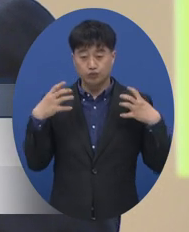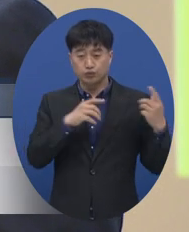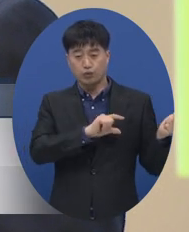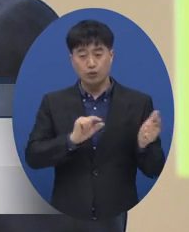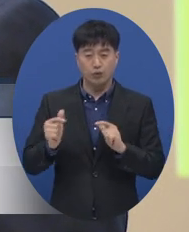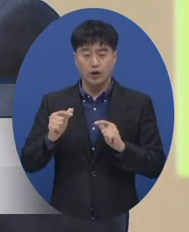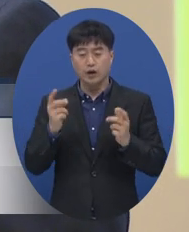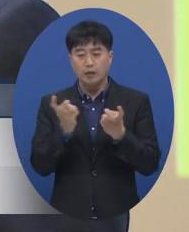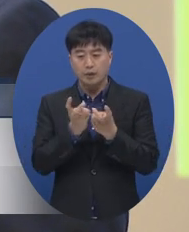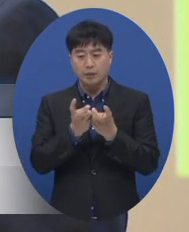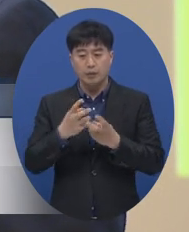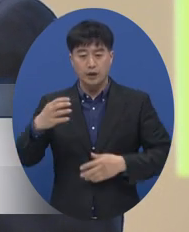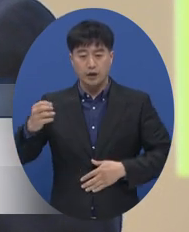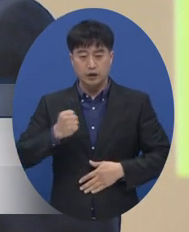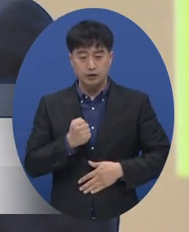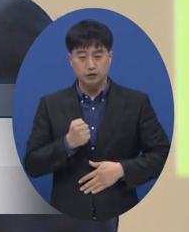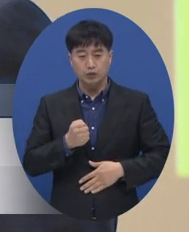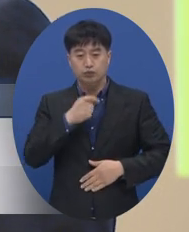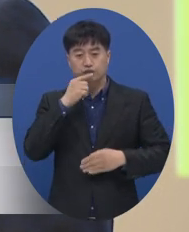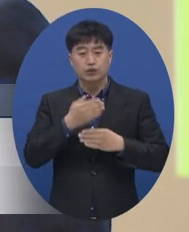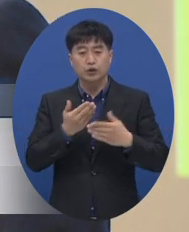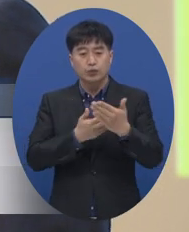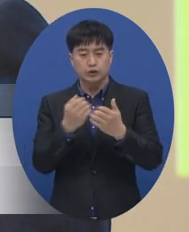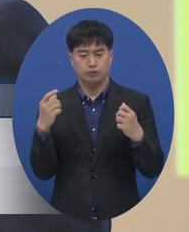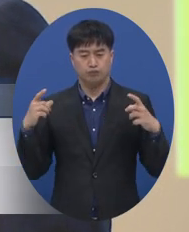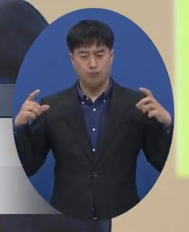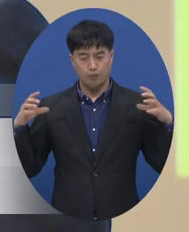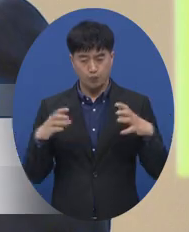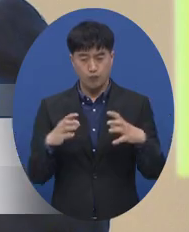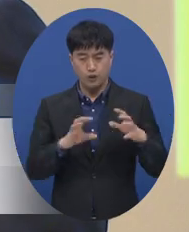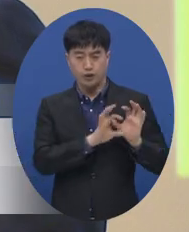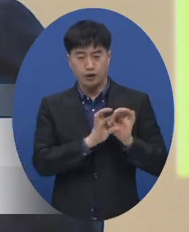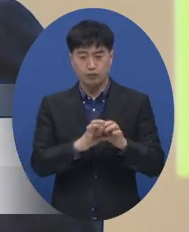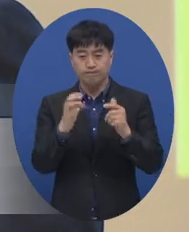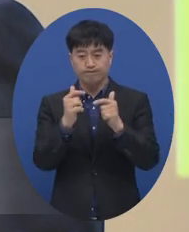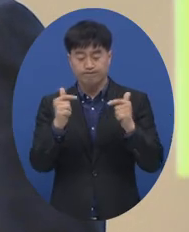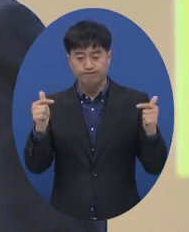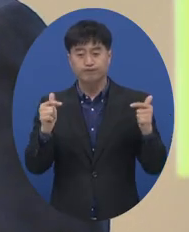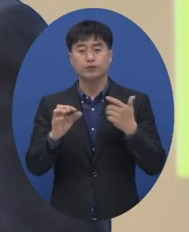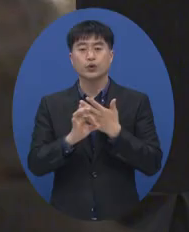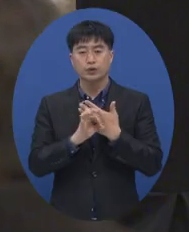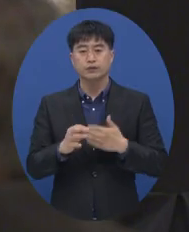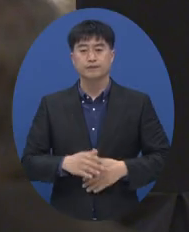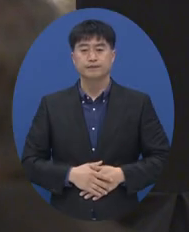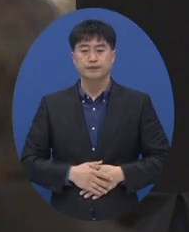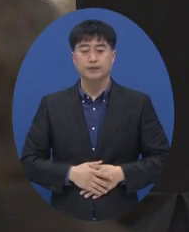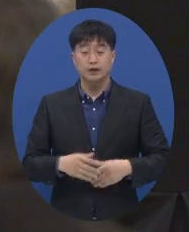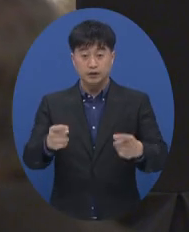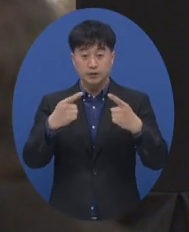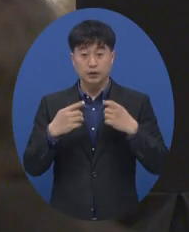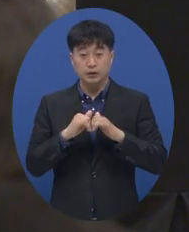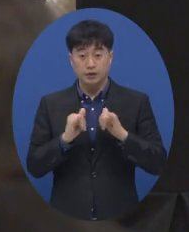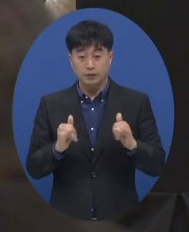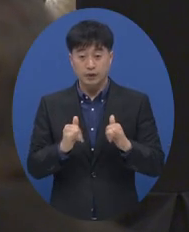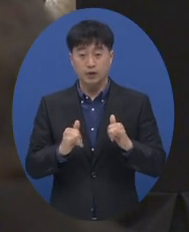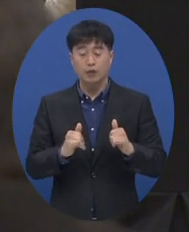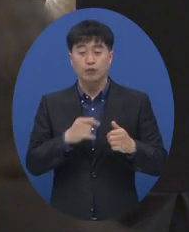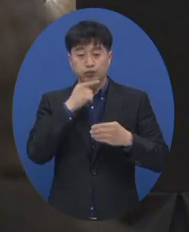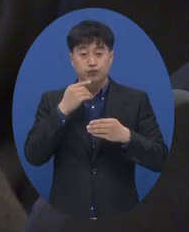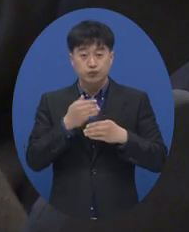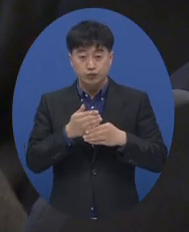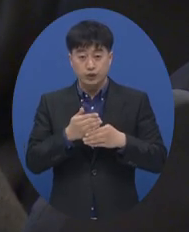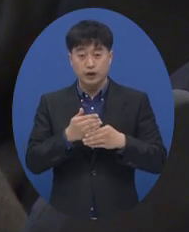가지 방법을 통해서 북측과의 교류 협력을 지속적으로 확대해 나가면 참석자들은 대북 제재의